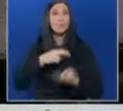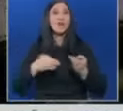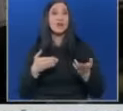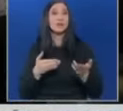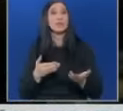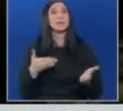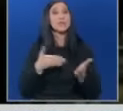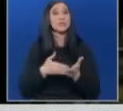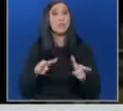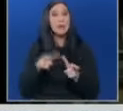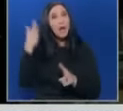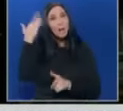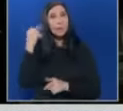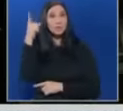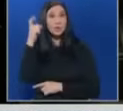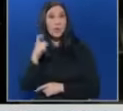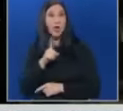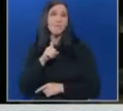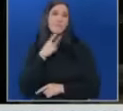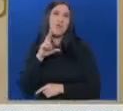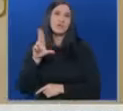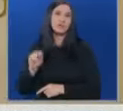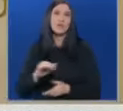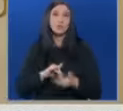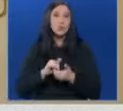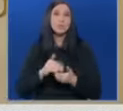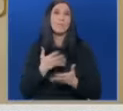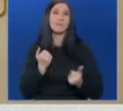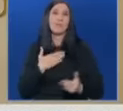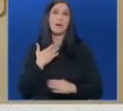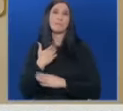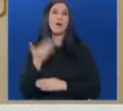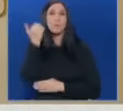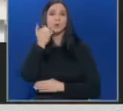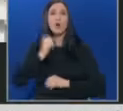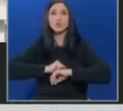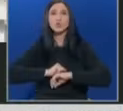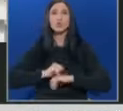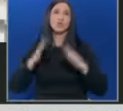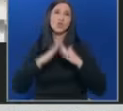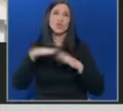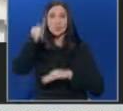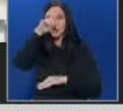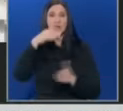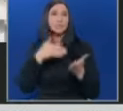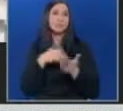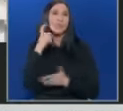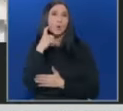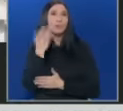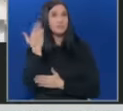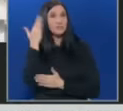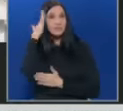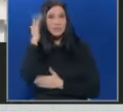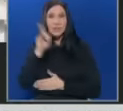Проверката срещу Мария Габриел е по сигнал на неназовано сдружение, че без да има право е ползвала общинско жилище в София. Срещу Бойко Борисов, бивш